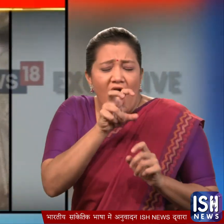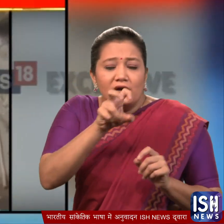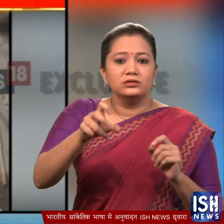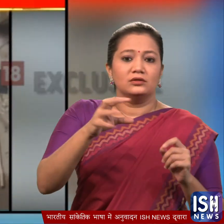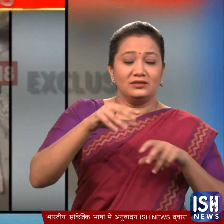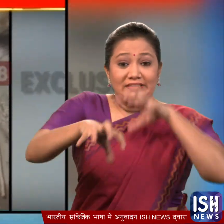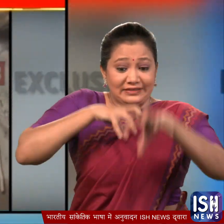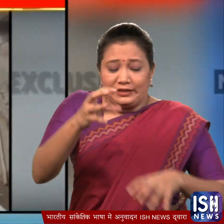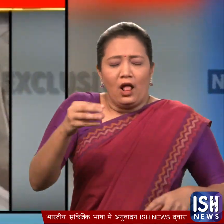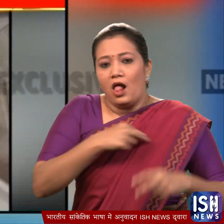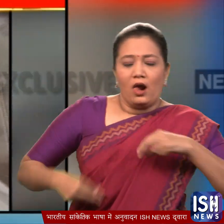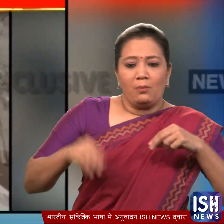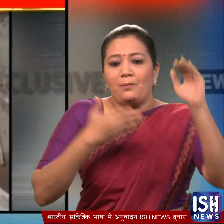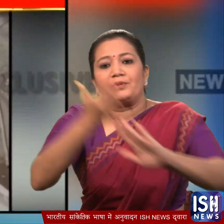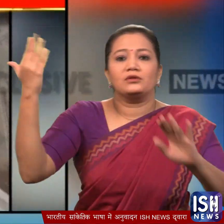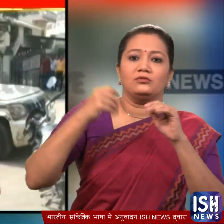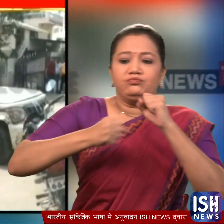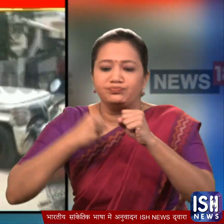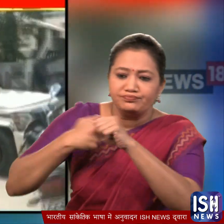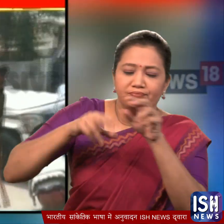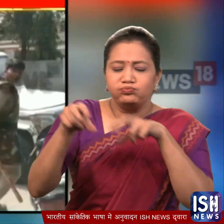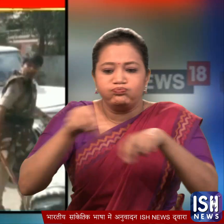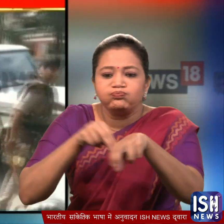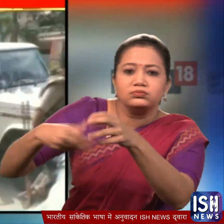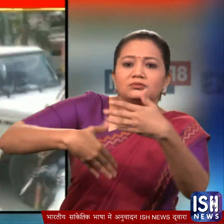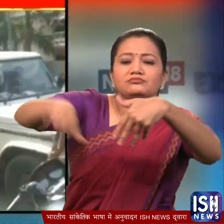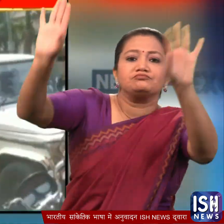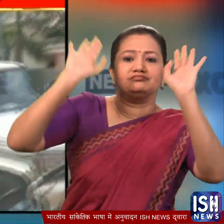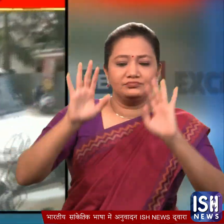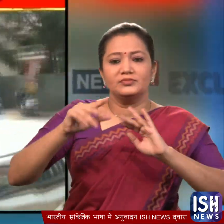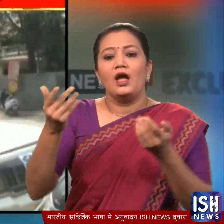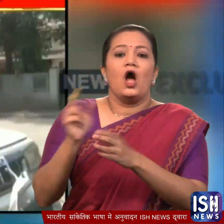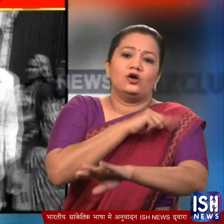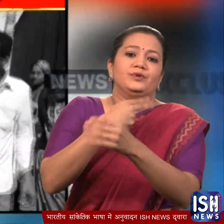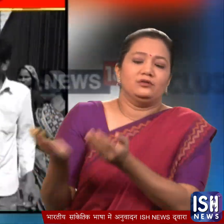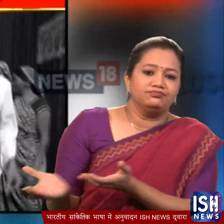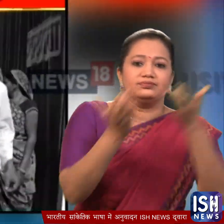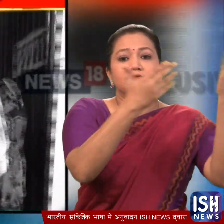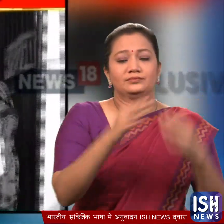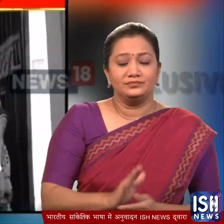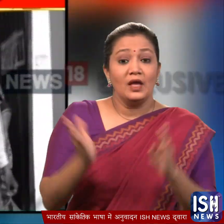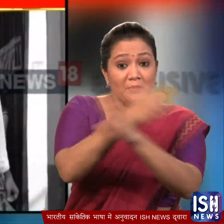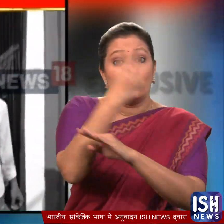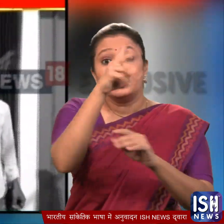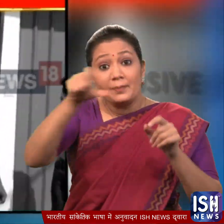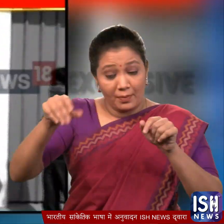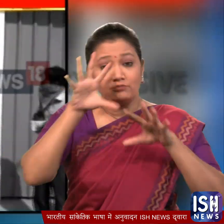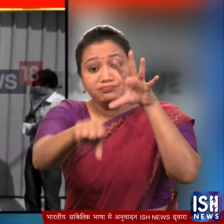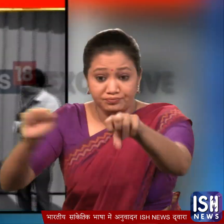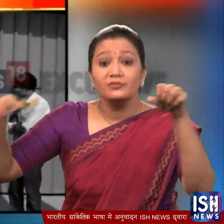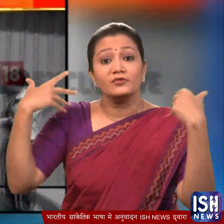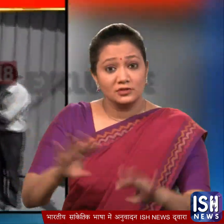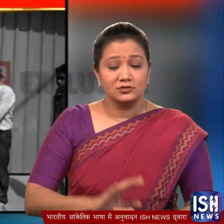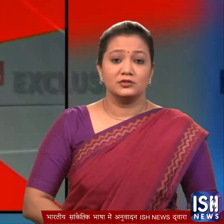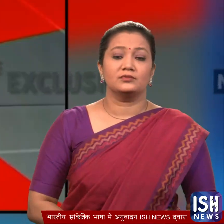शोर मचाया तो तेंदुआ घबराकर वहां से भी भाग गया, जिसके बाद घायल कर्मचारी को अस्पताल भिजवाया गया। इससे पहले वो तेंदुआ 3 लोगों पर हमला कर